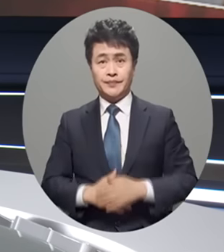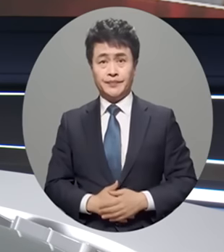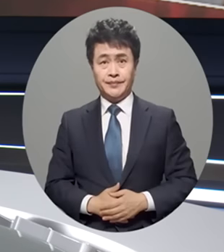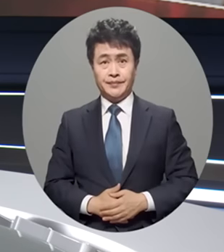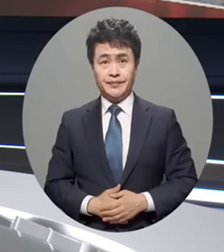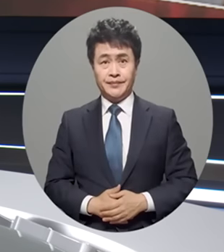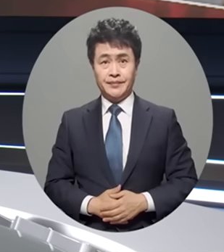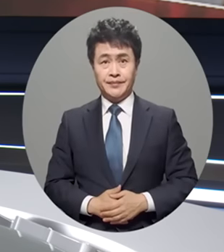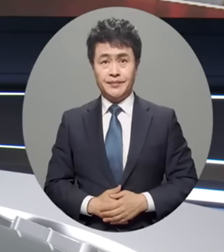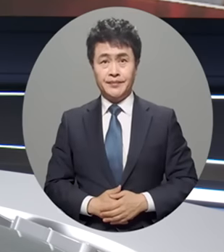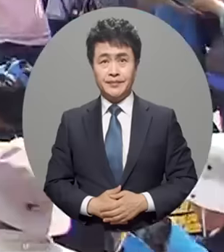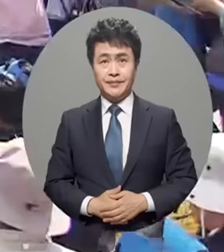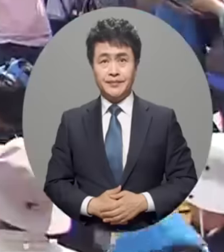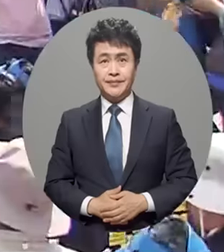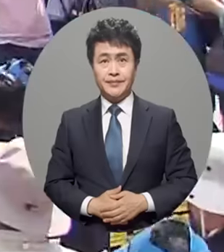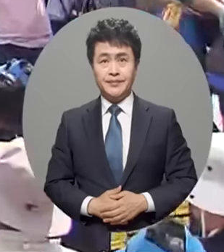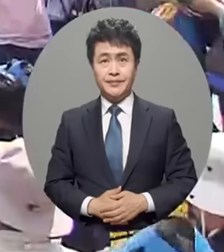보도합니다.